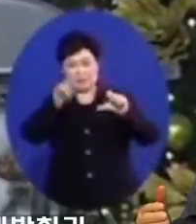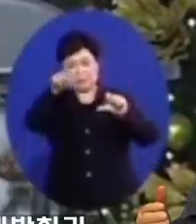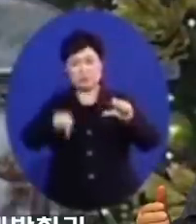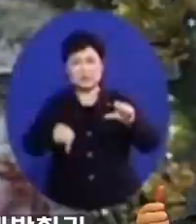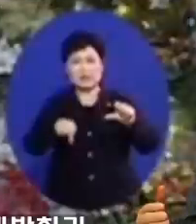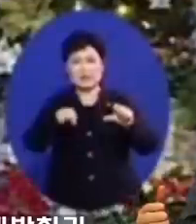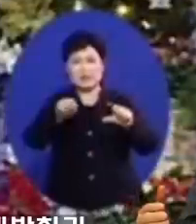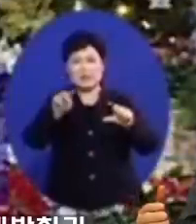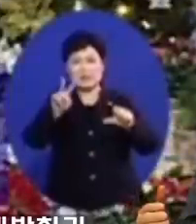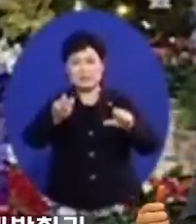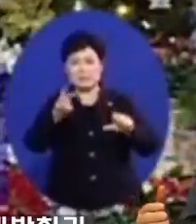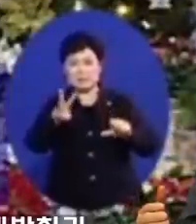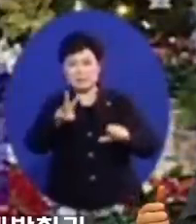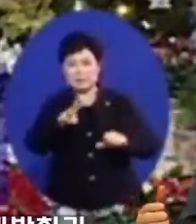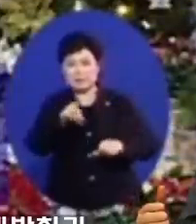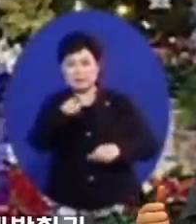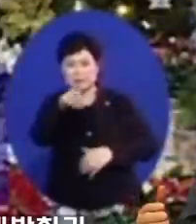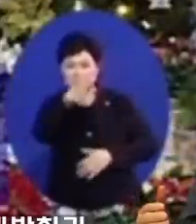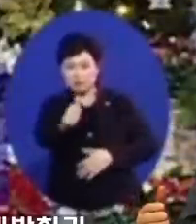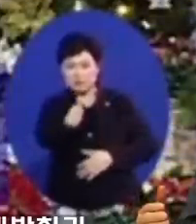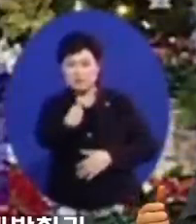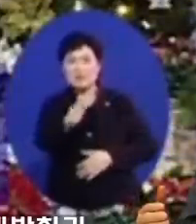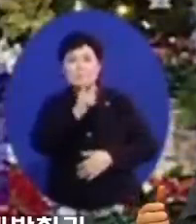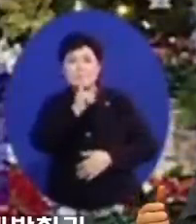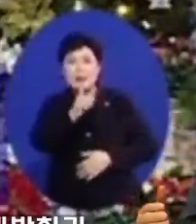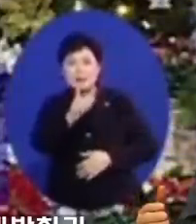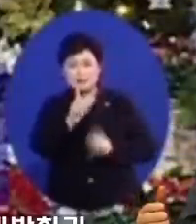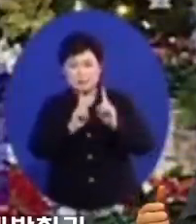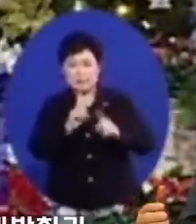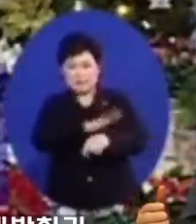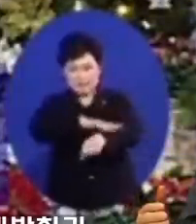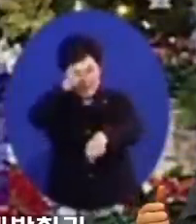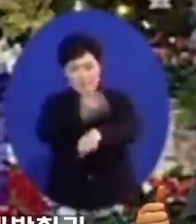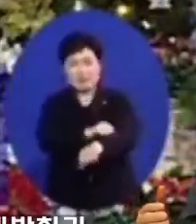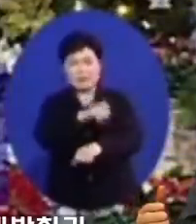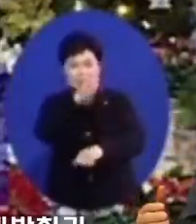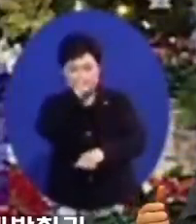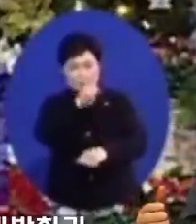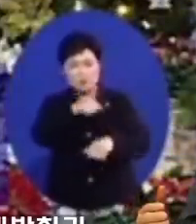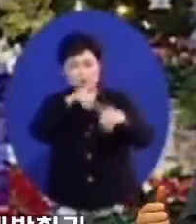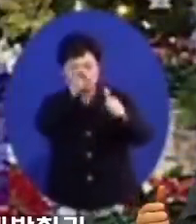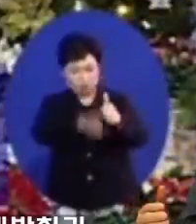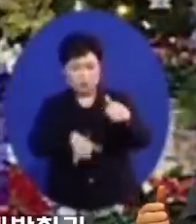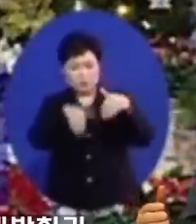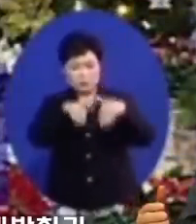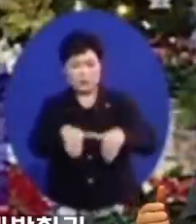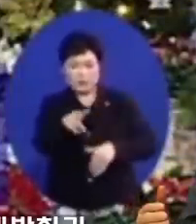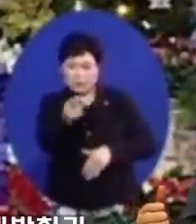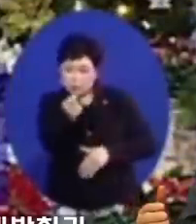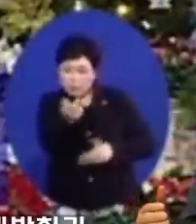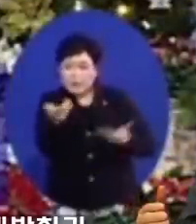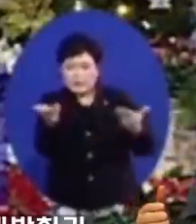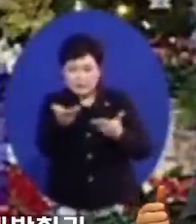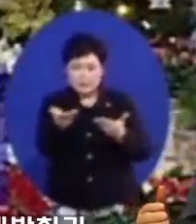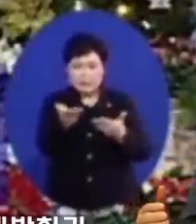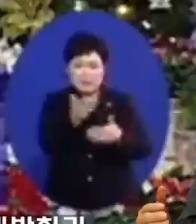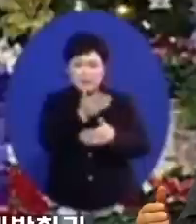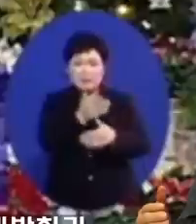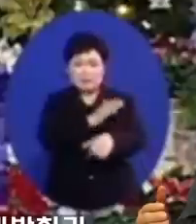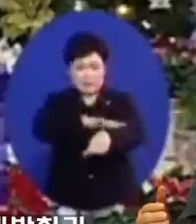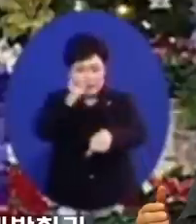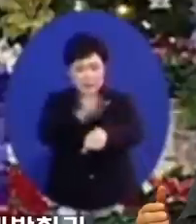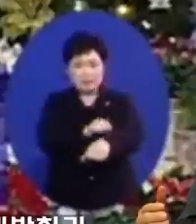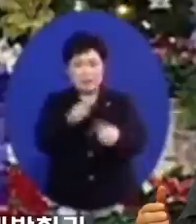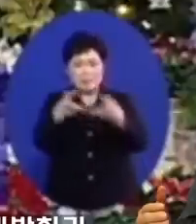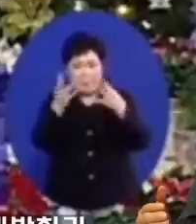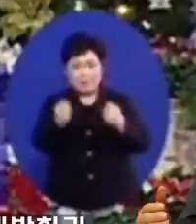주인이 이르되 착하고 잘하였도다, 착하고 충성된 종아, 내가 작은 일에 충성하였음에 내가 내게 많은 것을 내게